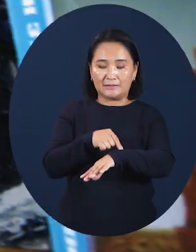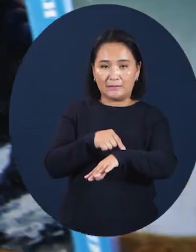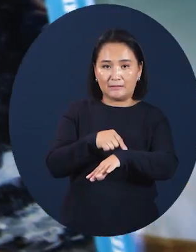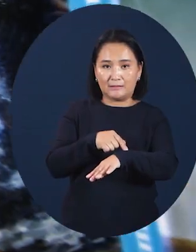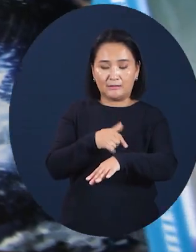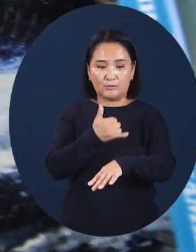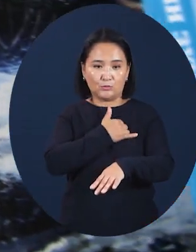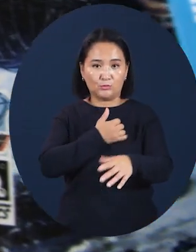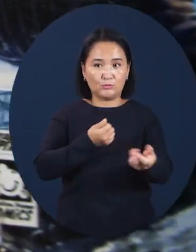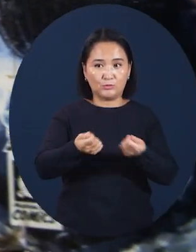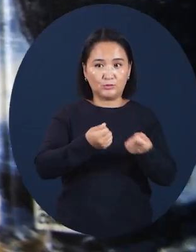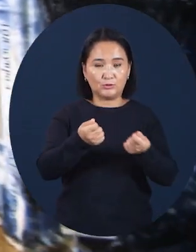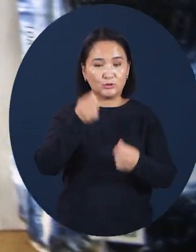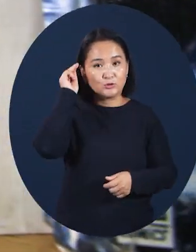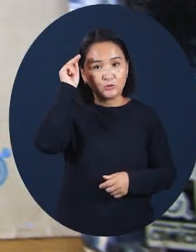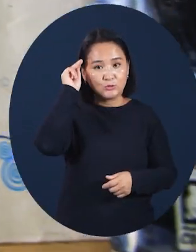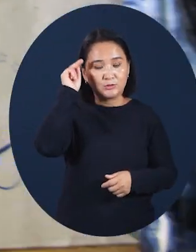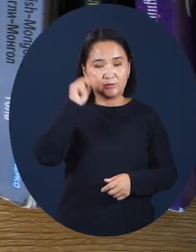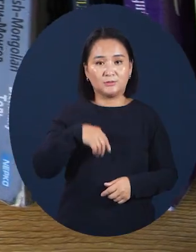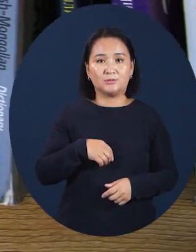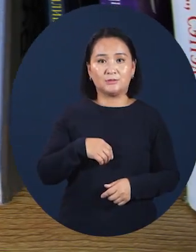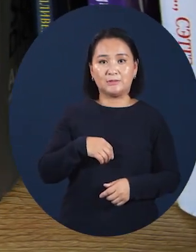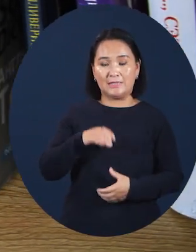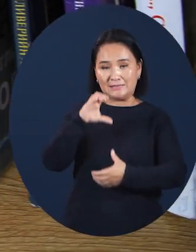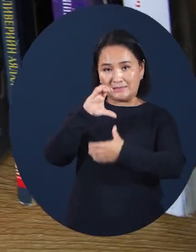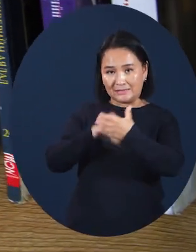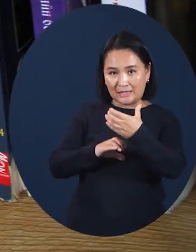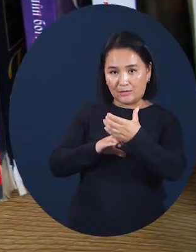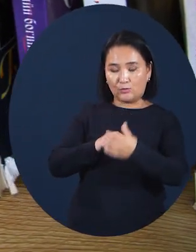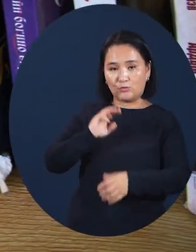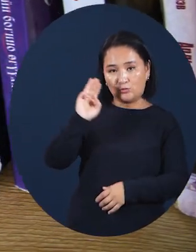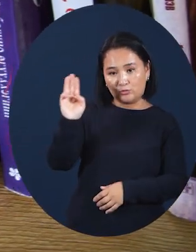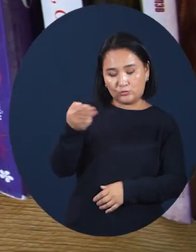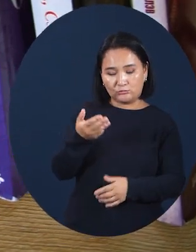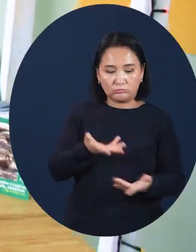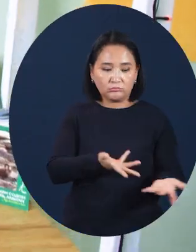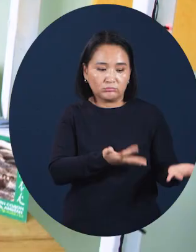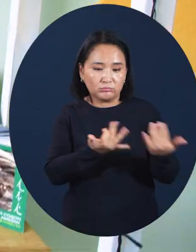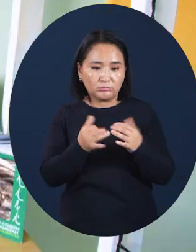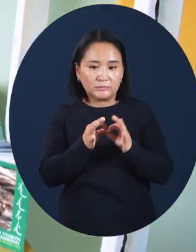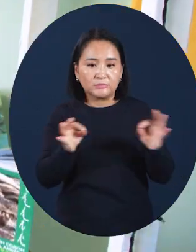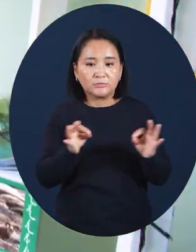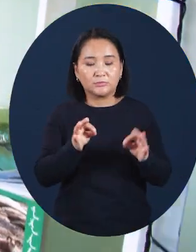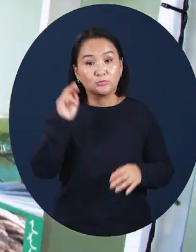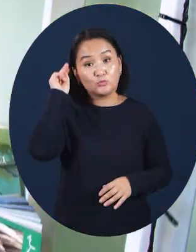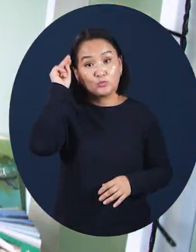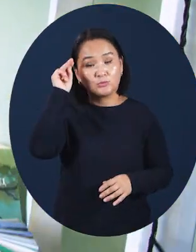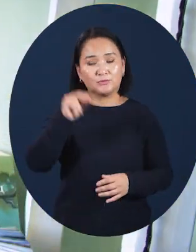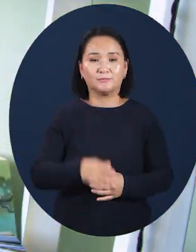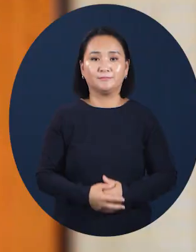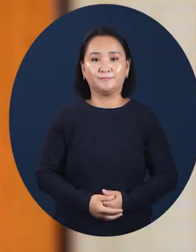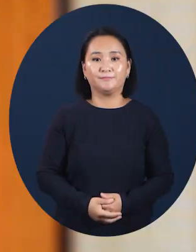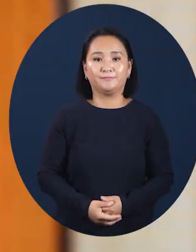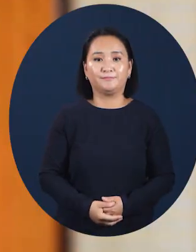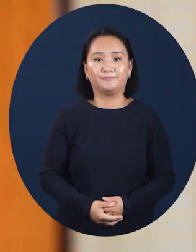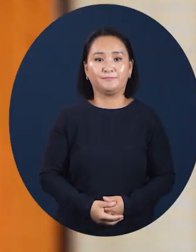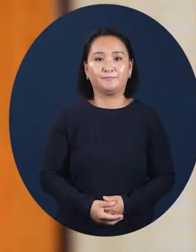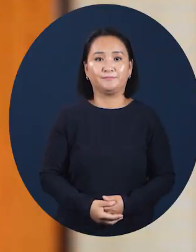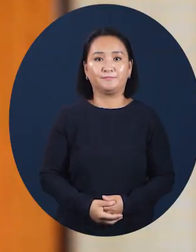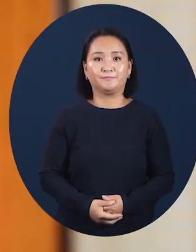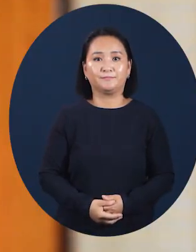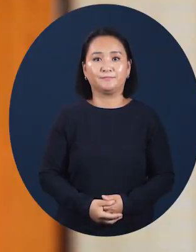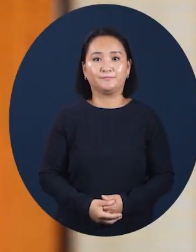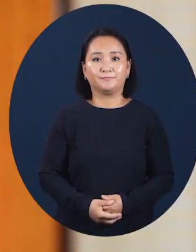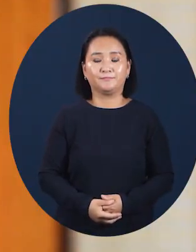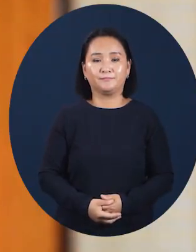сурсан, санхүүгээ ингээд тооцоолт сурсан. Тэгээд баг хамт олноор ажиллаж сурсан. Анх нь болохоор